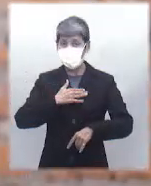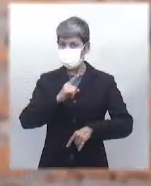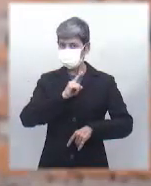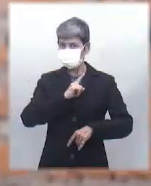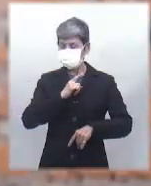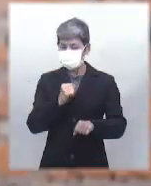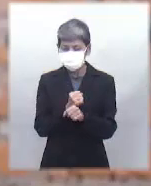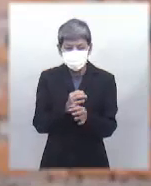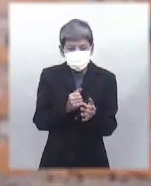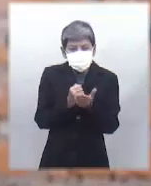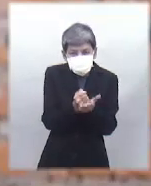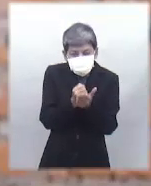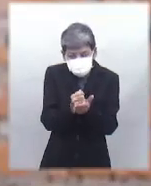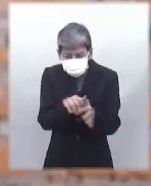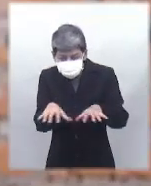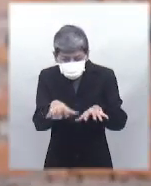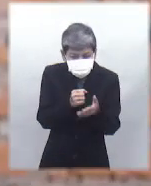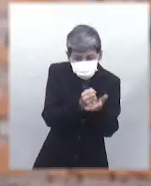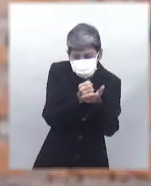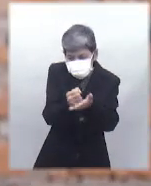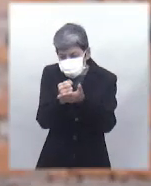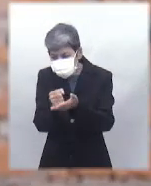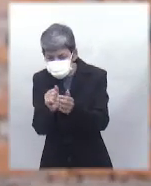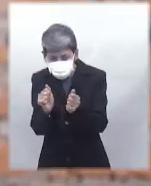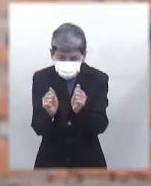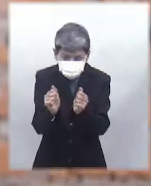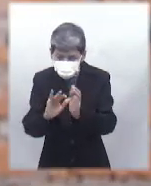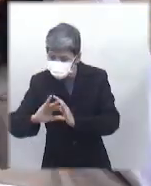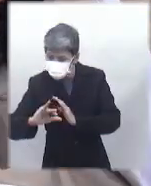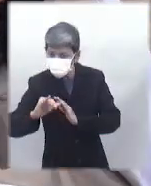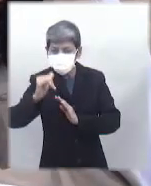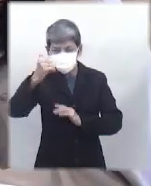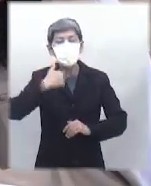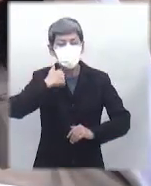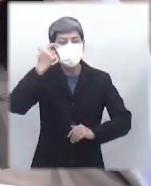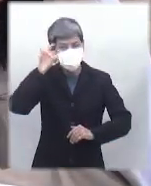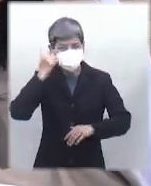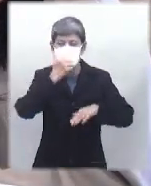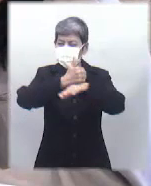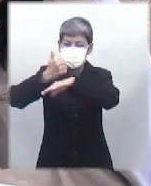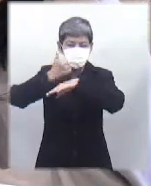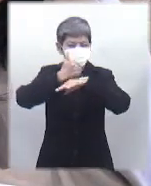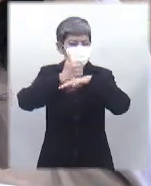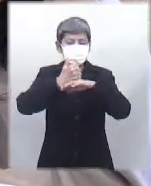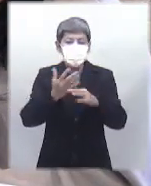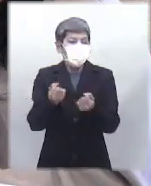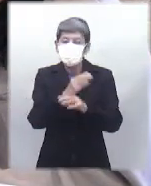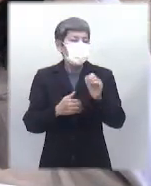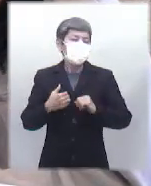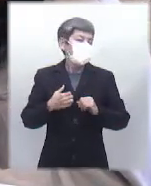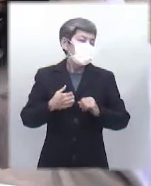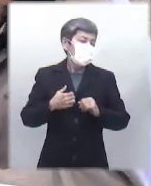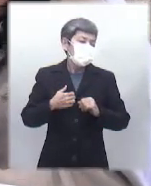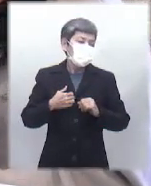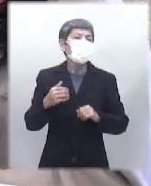คือเราหน้าที่เราคือเป็นคนเจียระไนเพชรงามตรงนี้ให้มันเกิดขึ้นให้ได้ผมเข้าใจนะว่าผู้บริหารหลายท่านเนี่ยทำไมไม่รับคนพิการเข้า